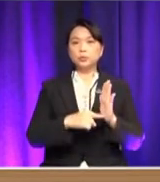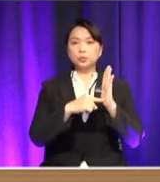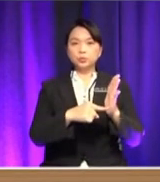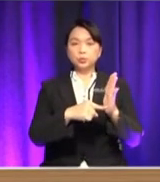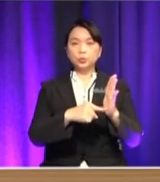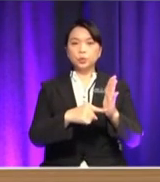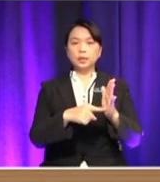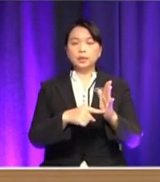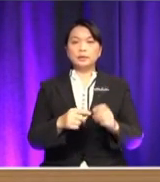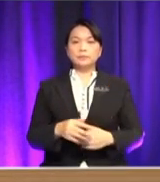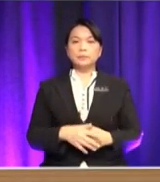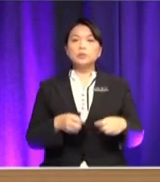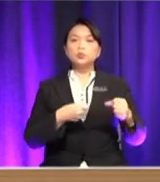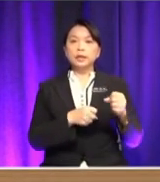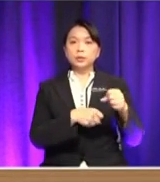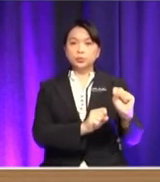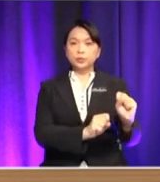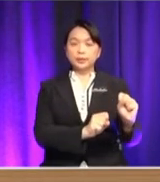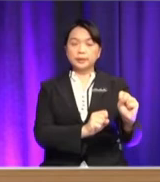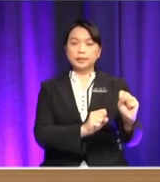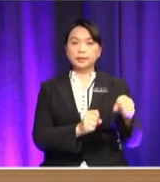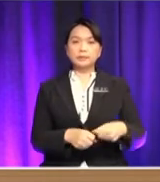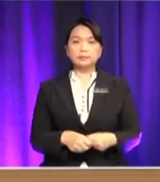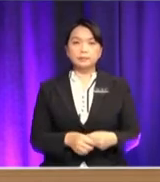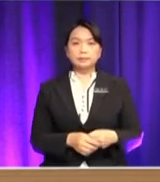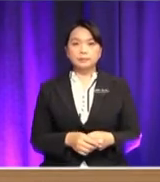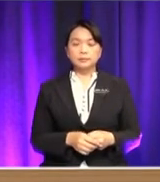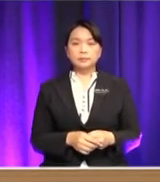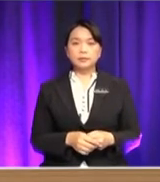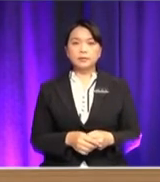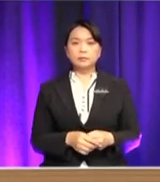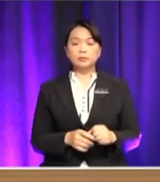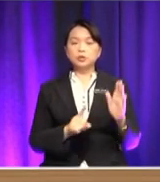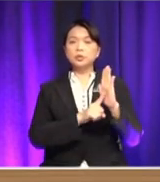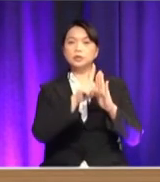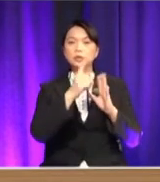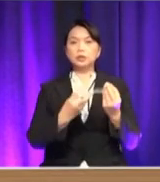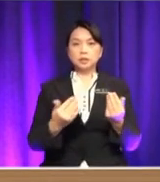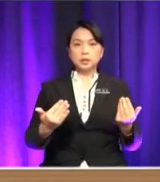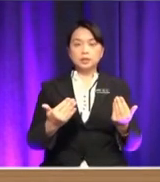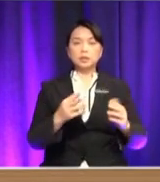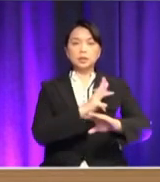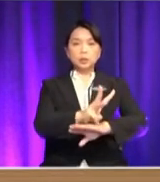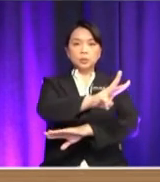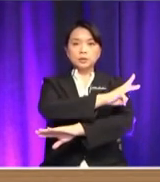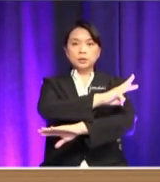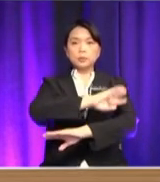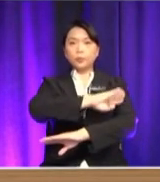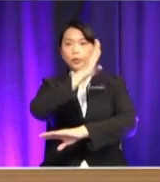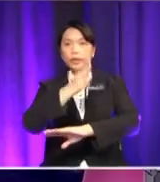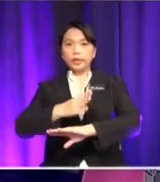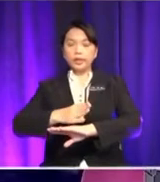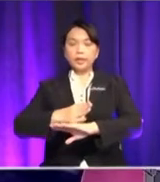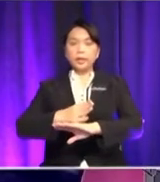air seperti sungai di punya arah tanah nantinya kalau kaosnya itu berbukit di akan Tunjukkan ataupun